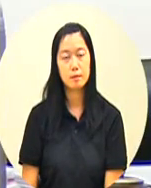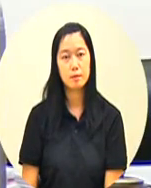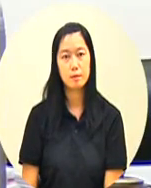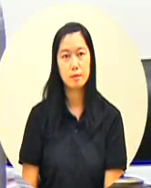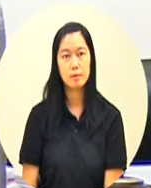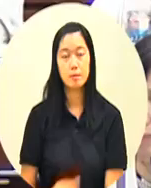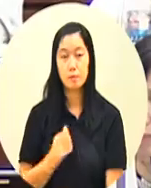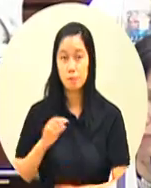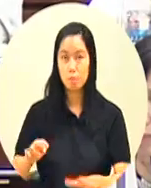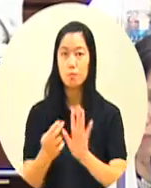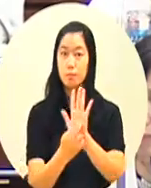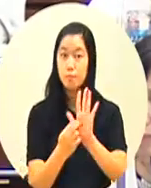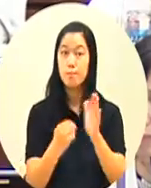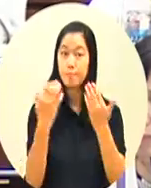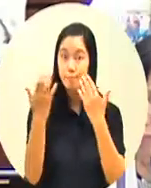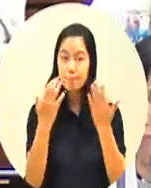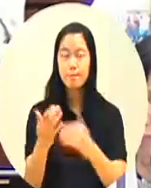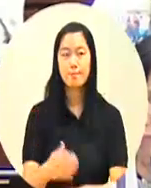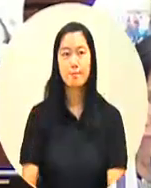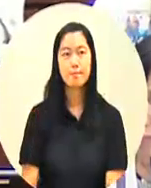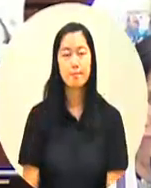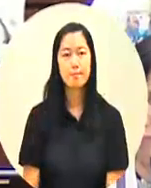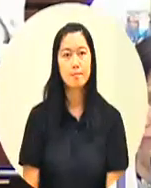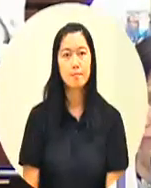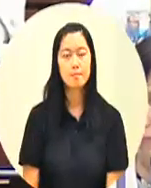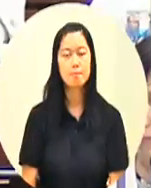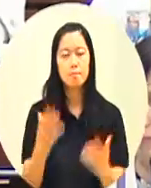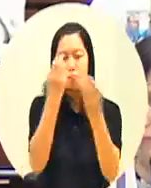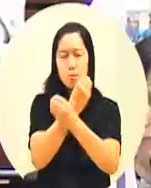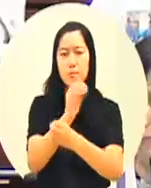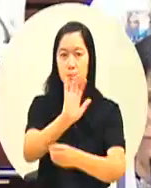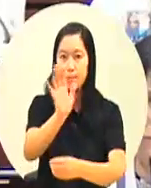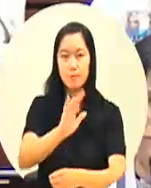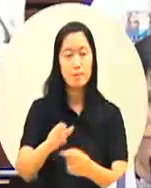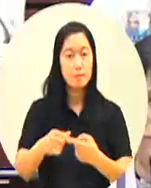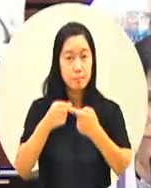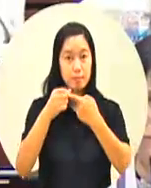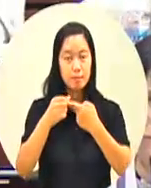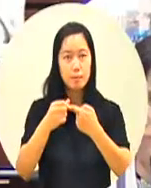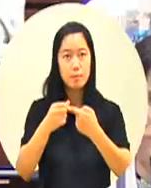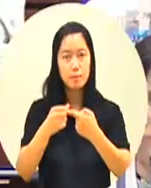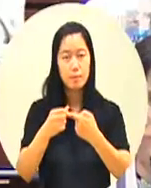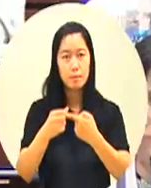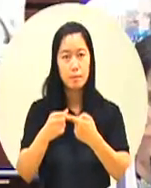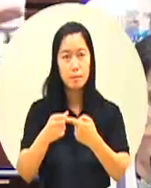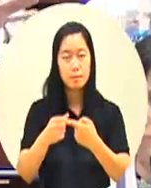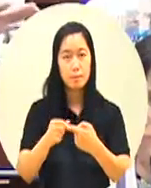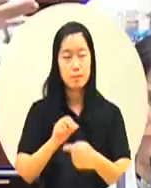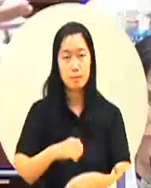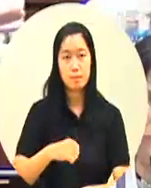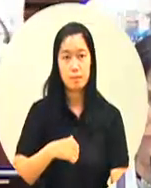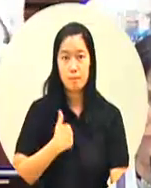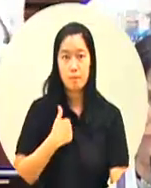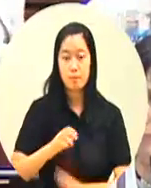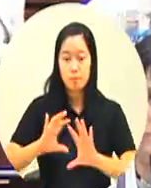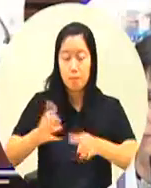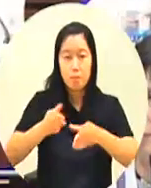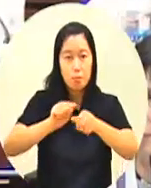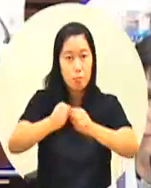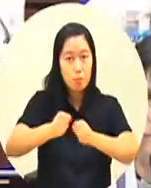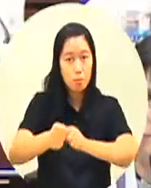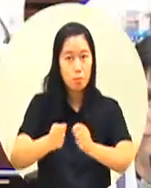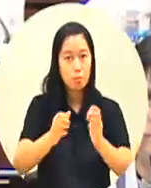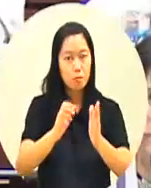就要说清楚，不要大家不要误解说马上。第一个就是说，这个实际国税单位他会去